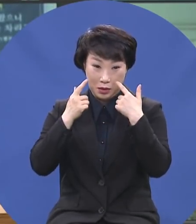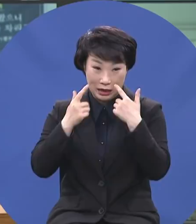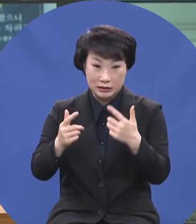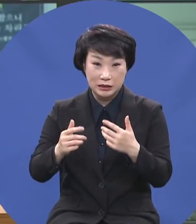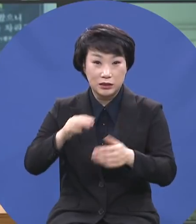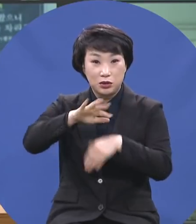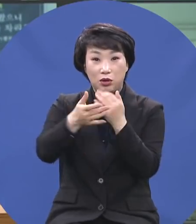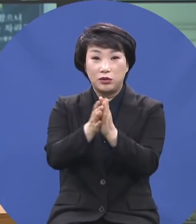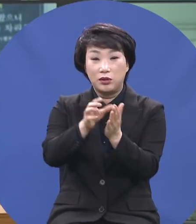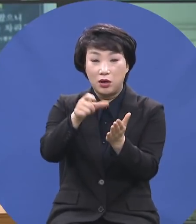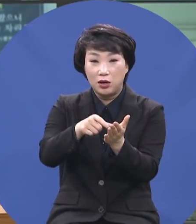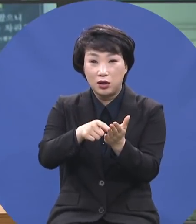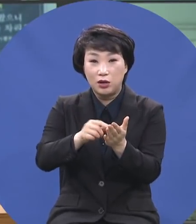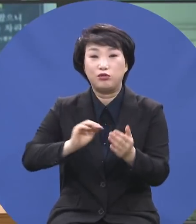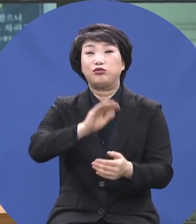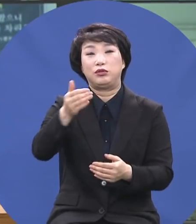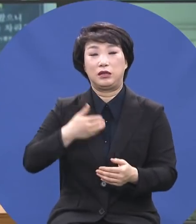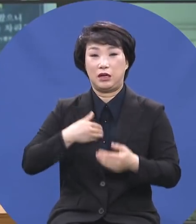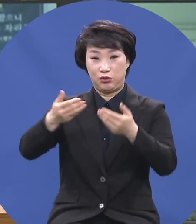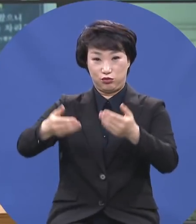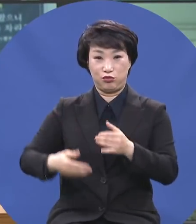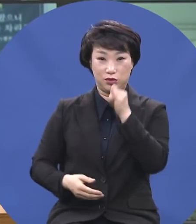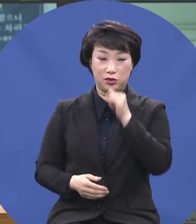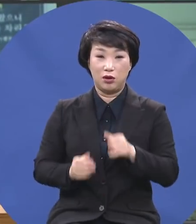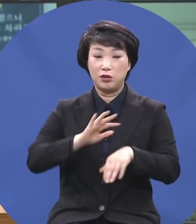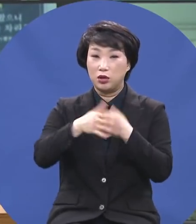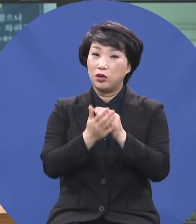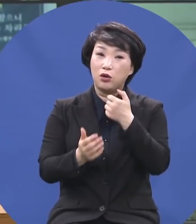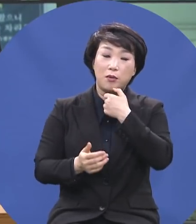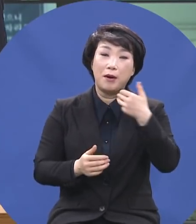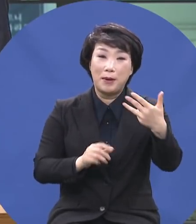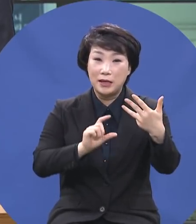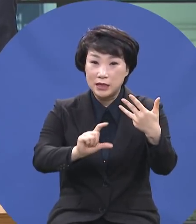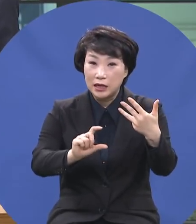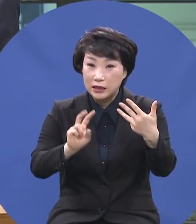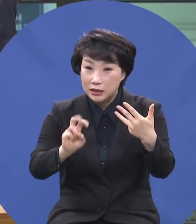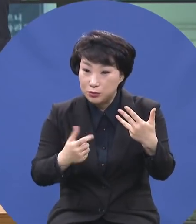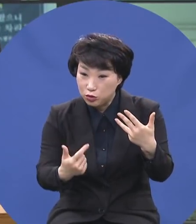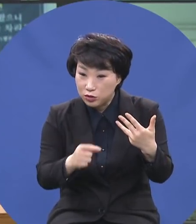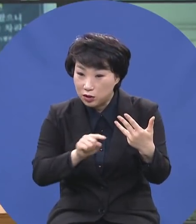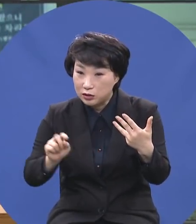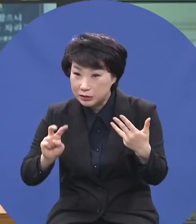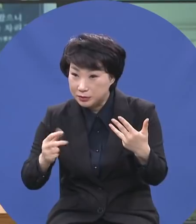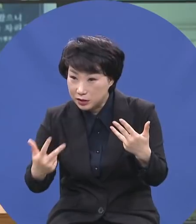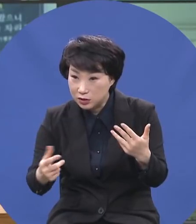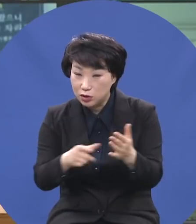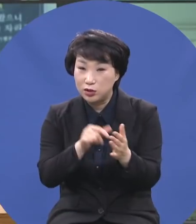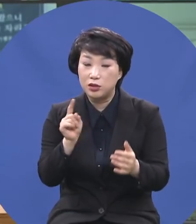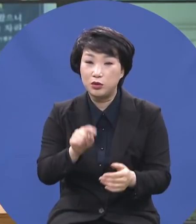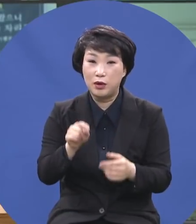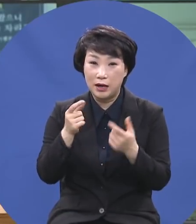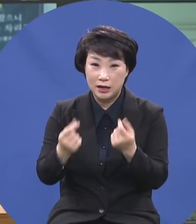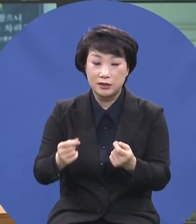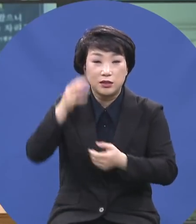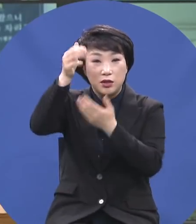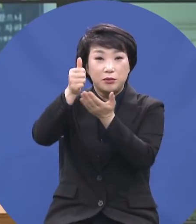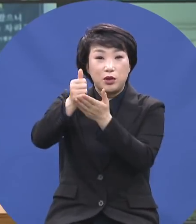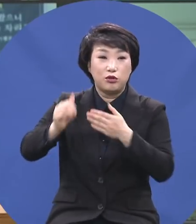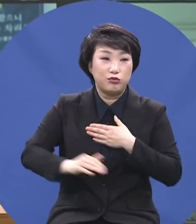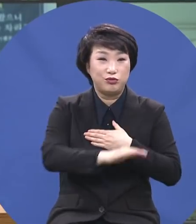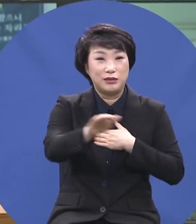분명히 성경이 우리에게 말씀하신 말씀 로마서 8장 26절 27절에 이와 같이